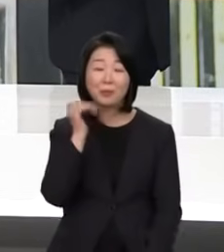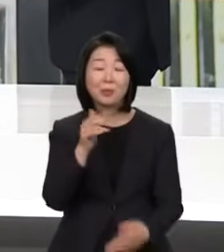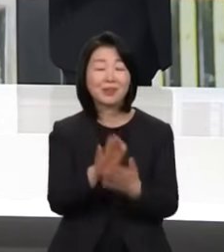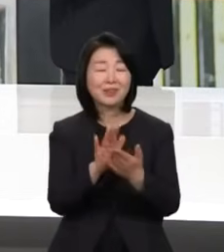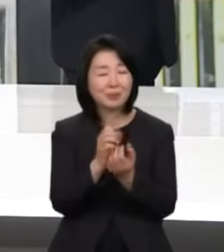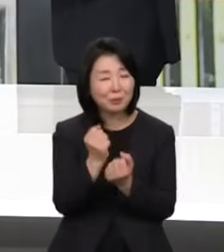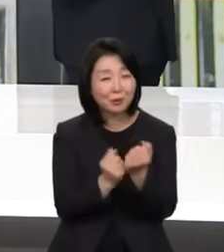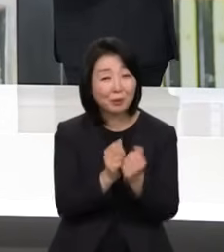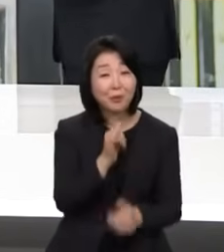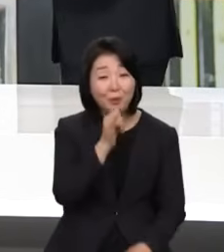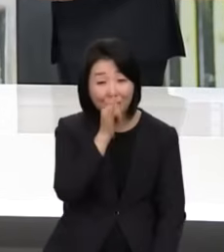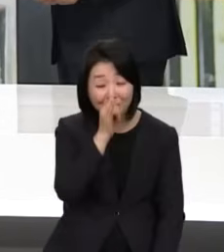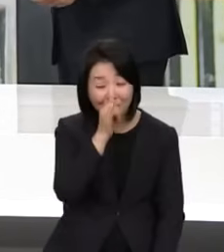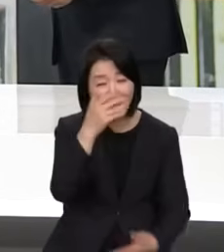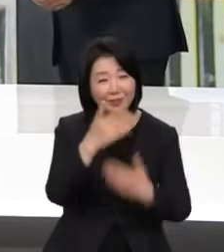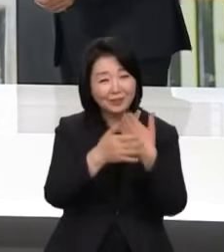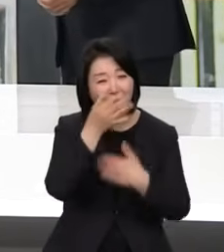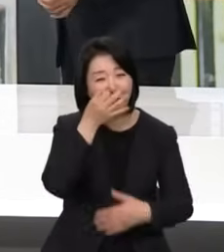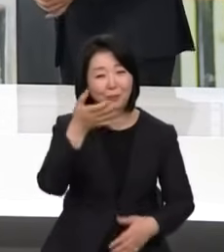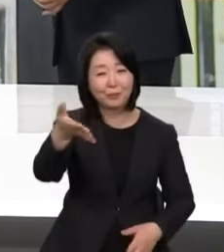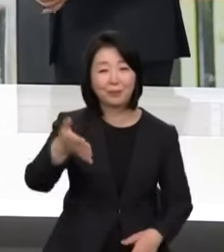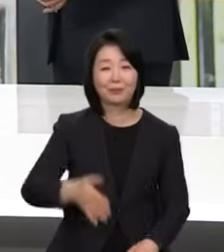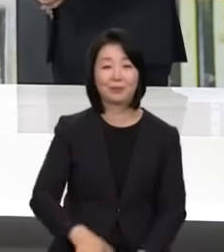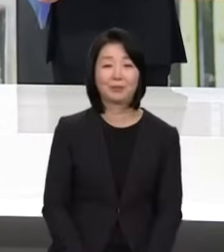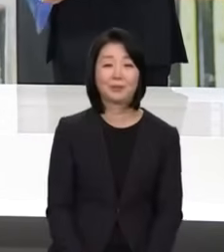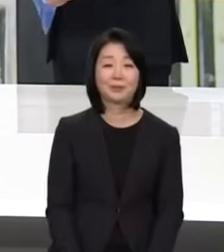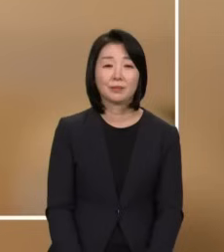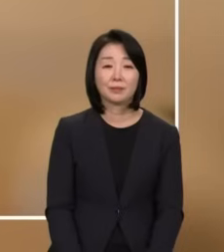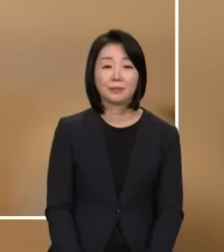했기 때문입니다. 자, 그 장면 한번 보고 가겠습니다. 네.